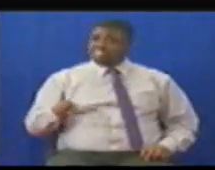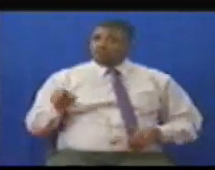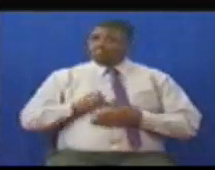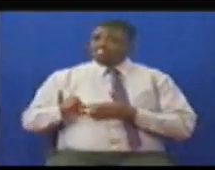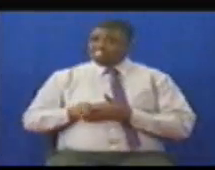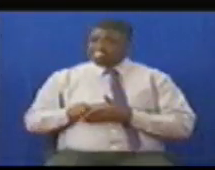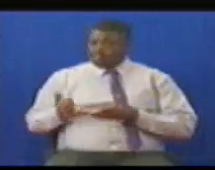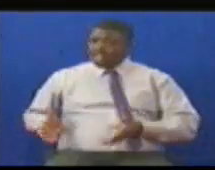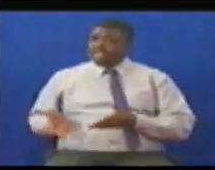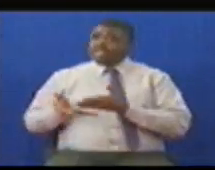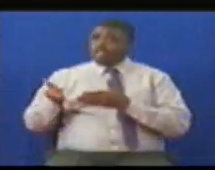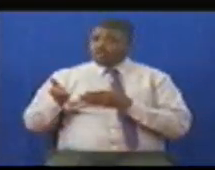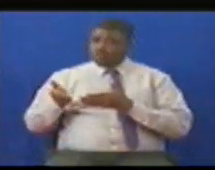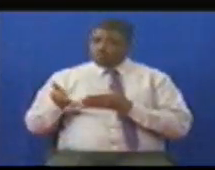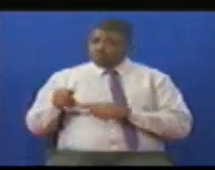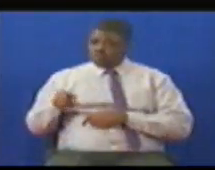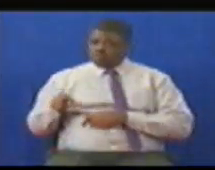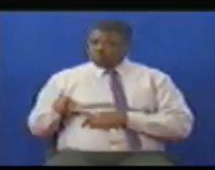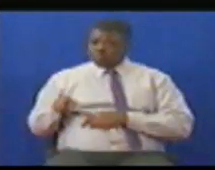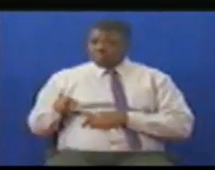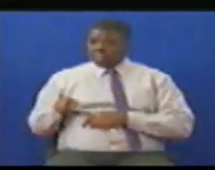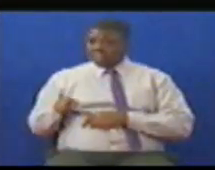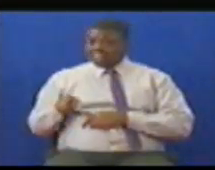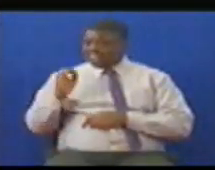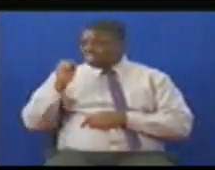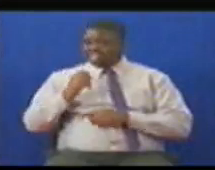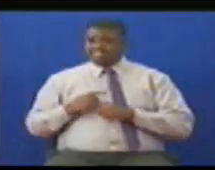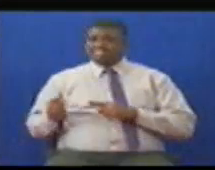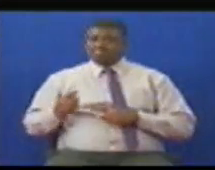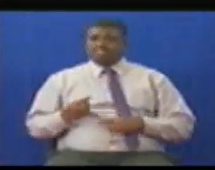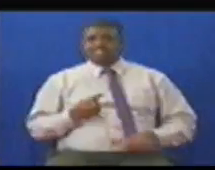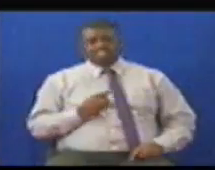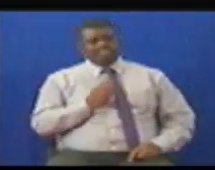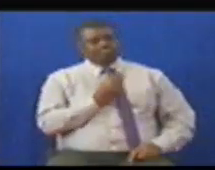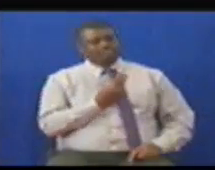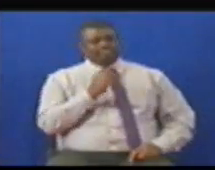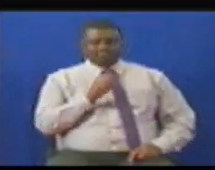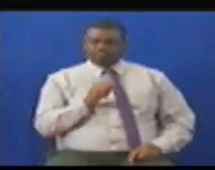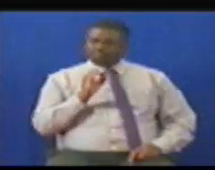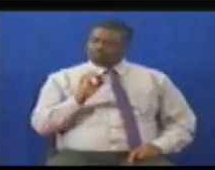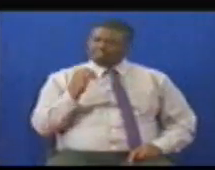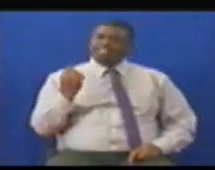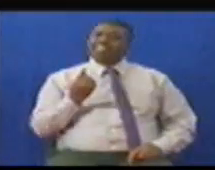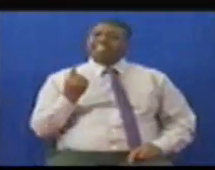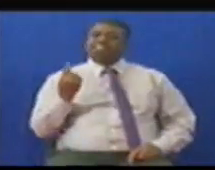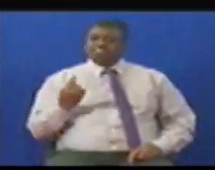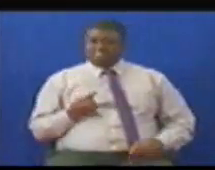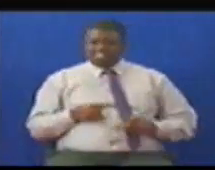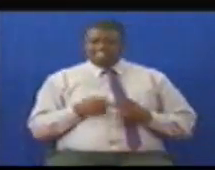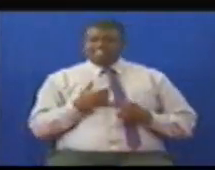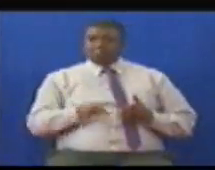Rais Mjenzi Mtunisho Wema na Utawala Bora ambayo ni 2.01% ya bajeti ya taifa imeongezeka kwa